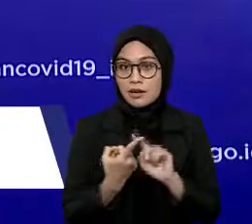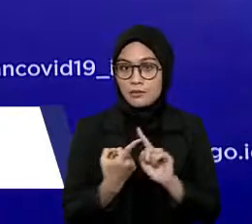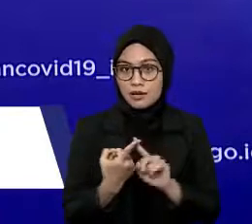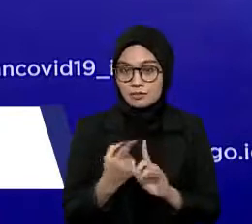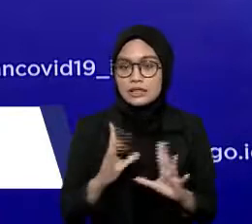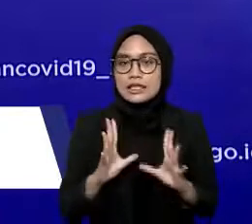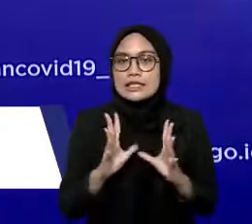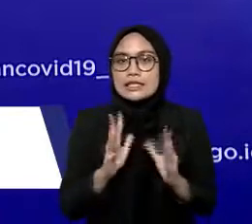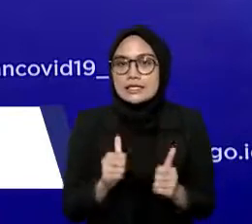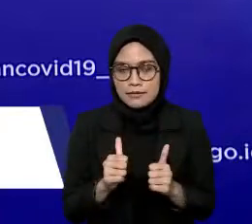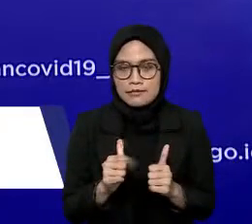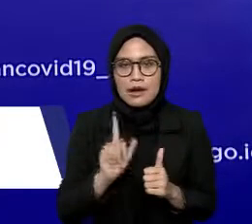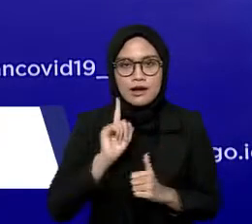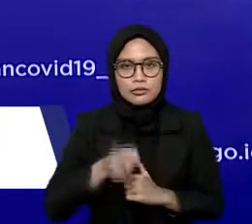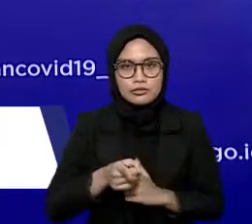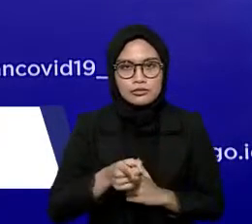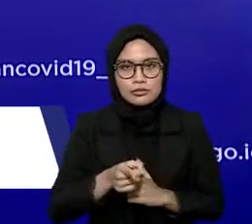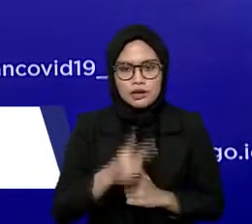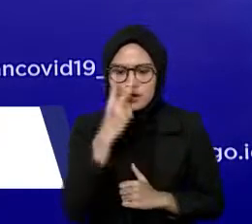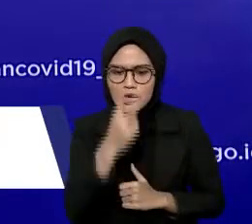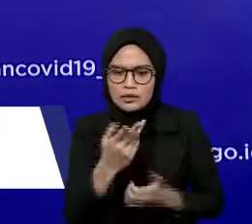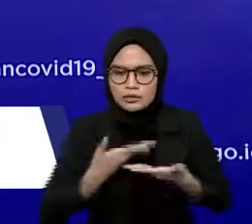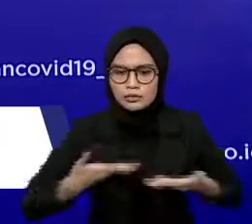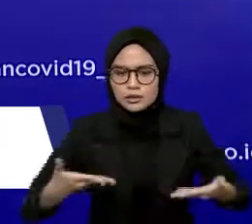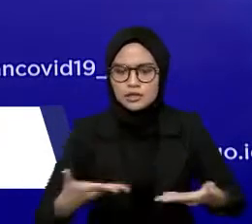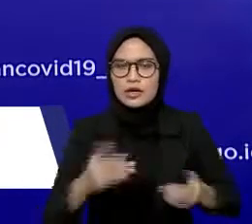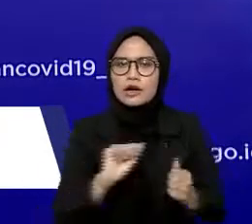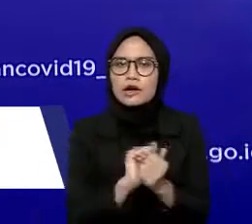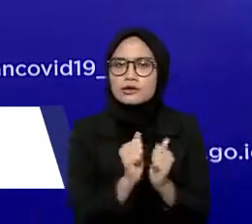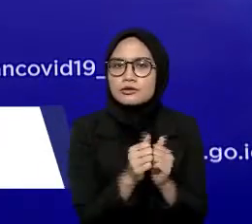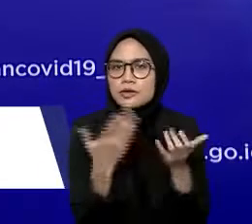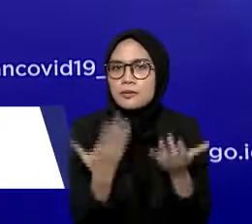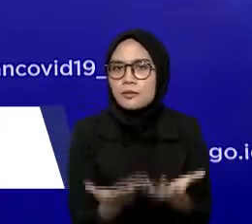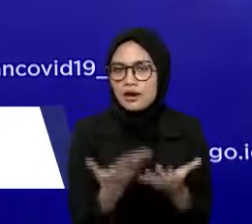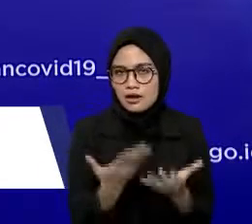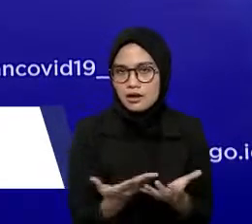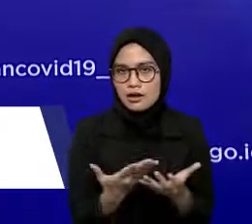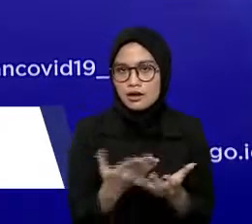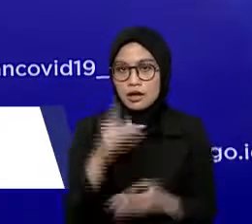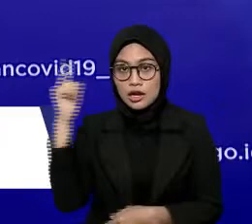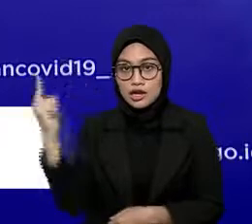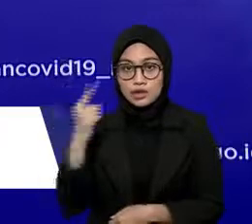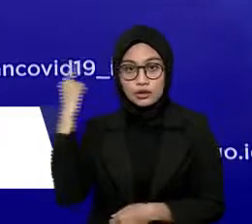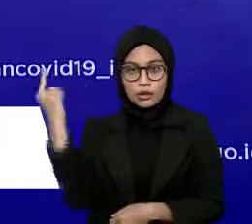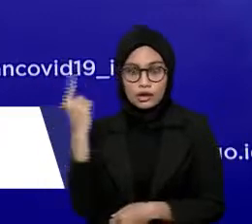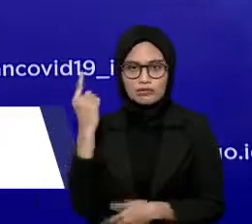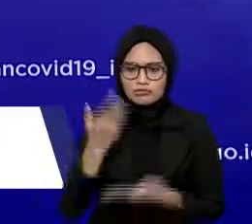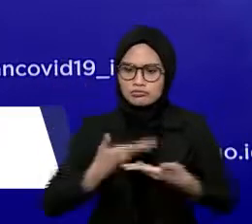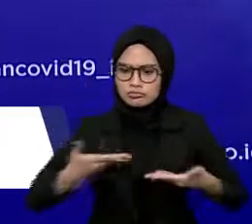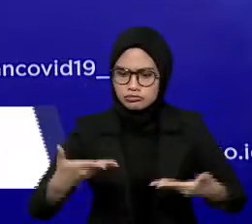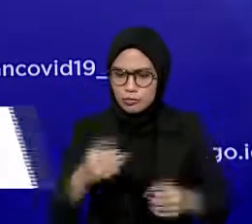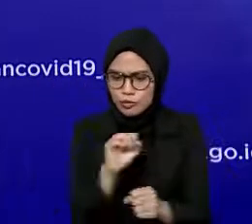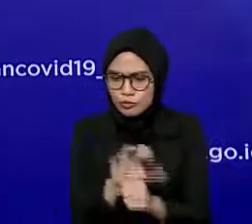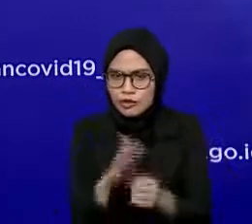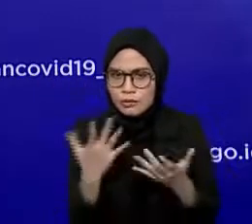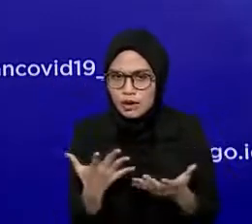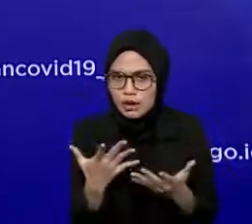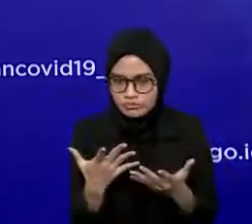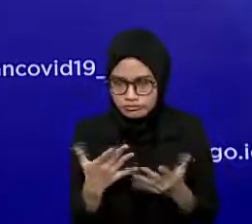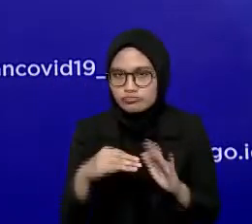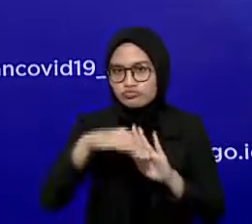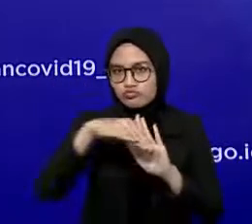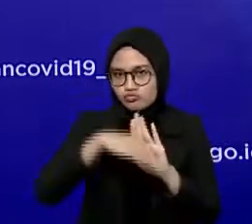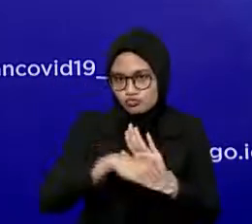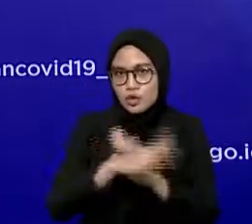sisi perkembangan kasus. Meskipun kondisi kasus pada level nasional masih cukup terkendali, terdapat